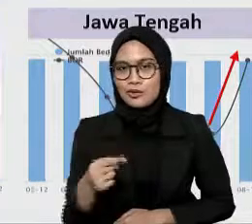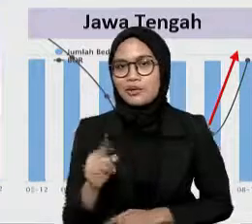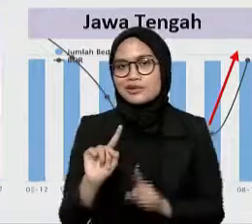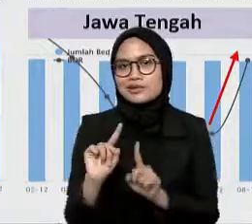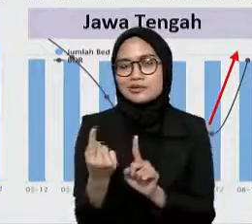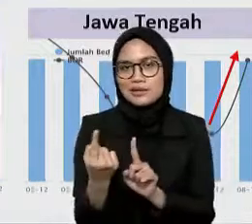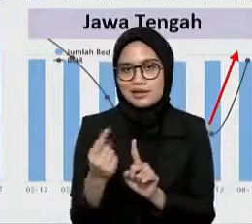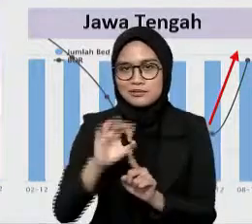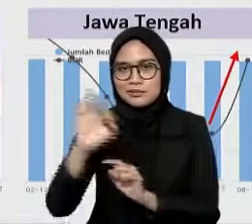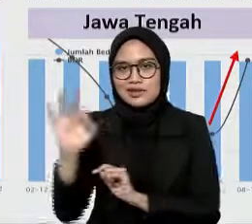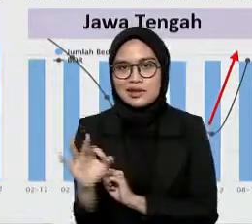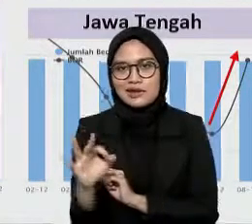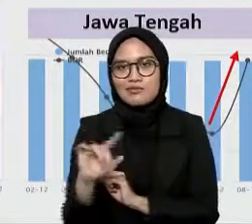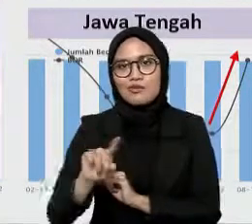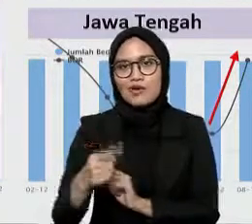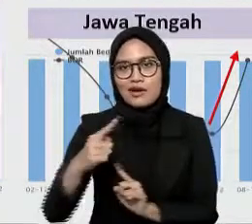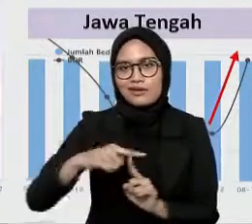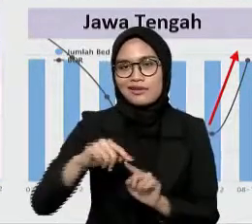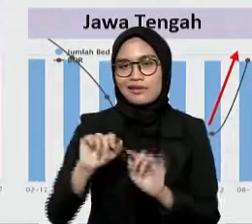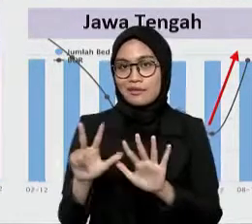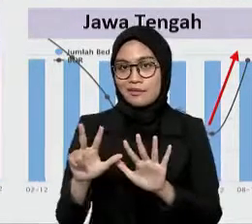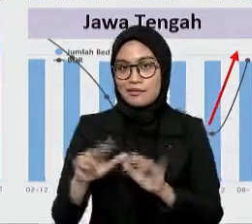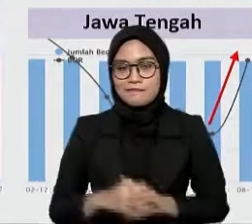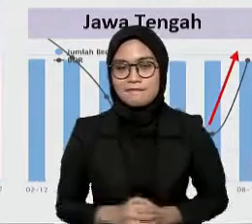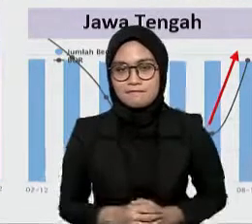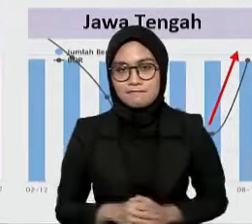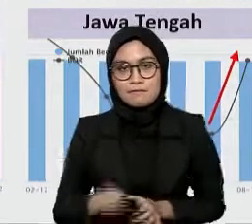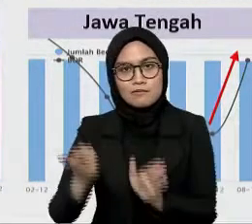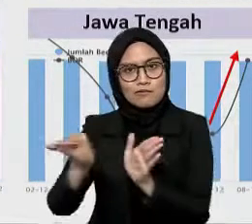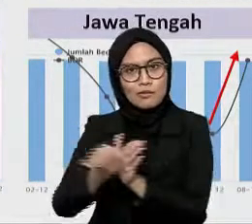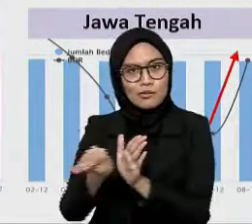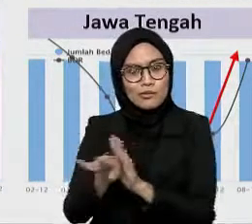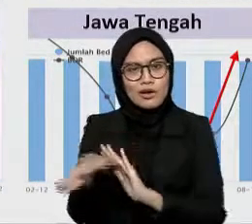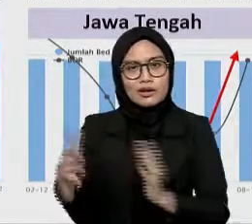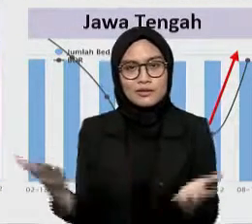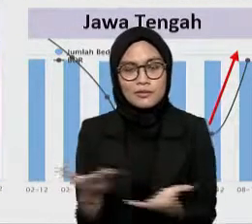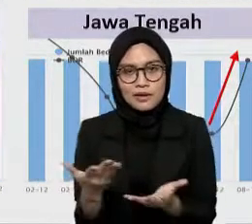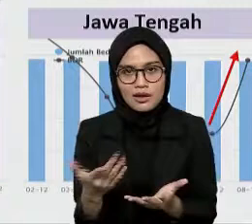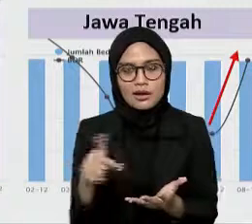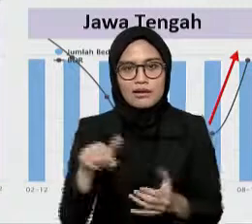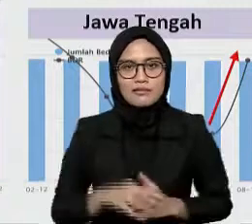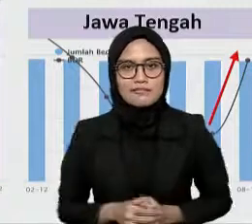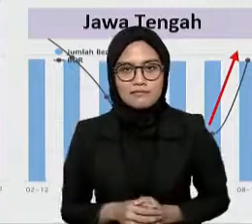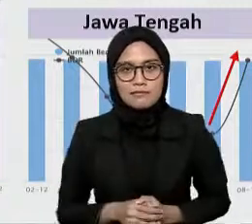1,11% per tanggal 8. Sedangkan di Papua terjadi kenaikan dari